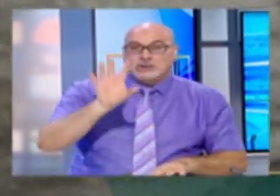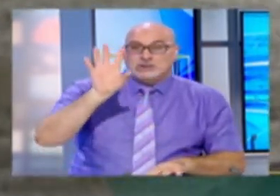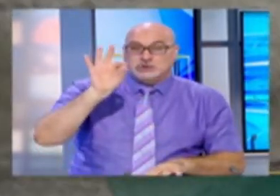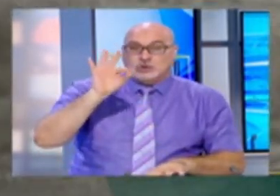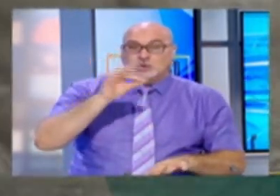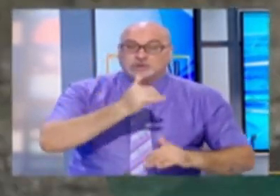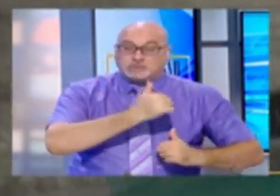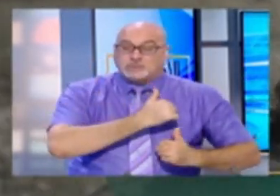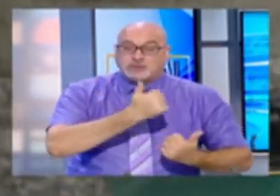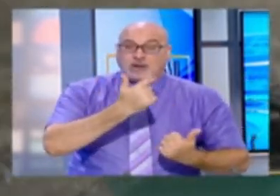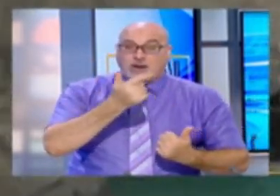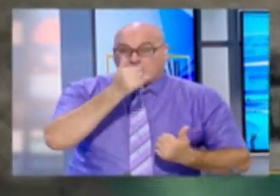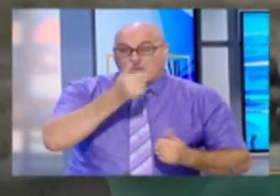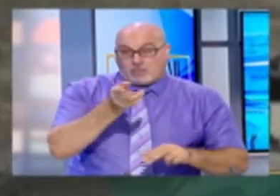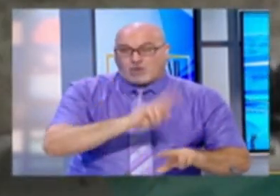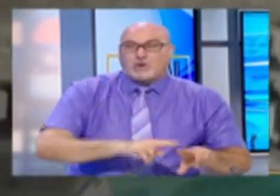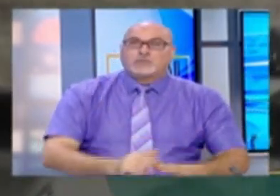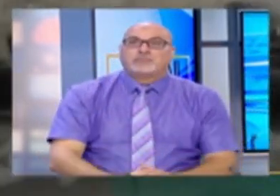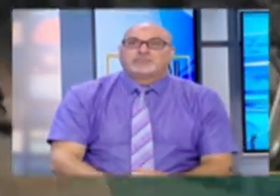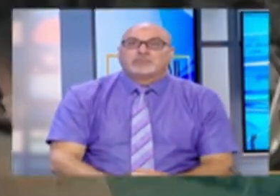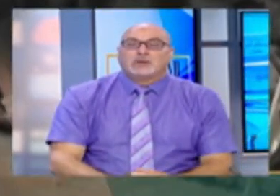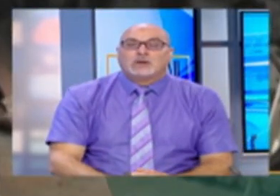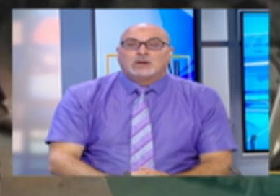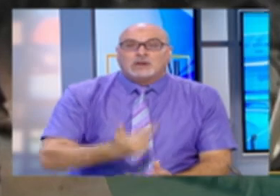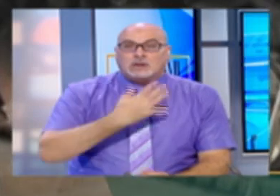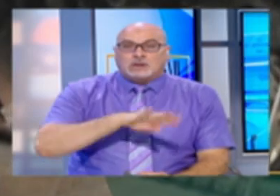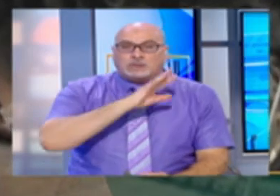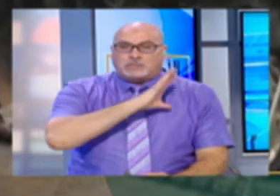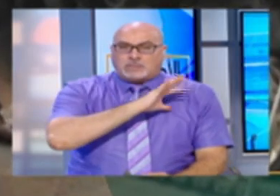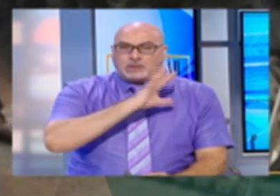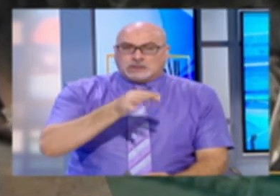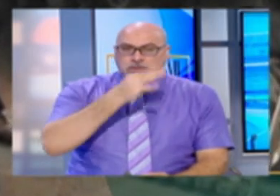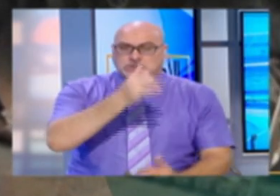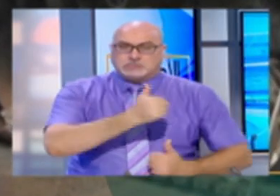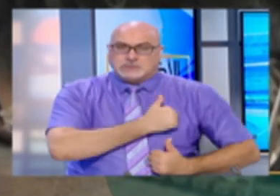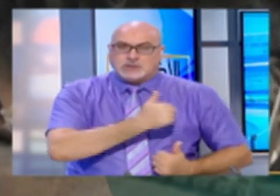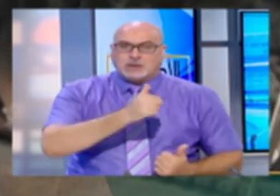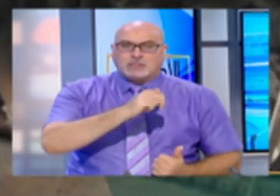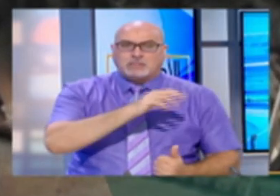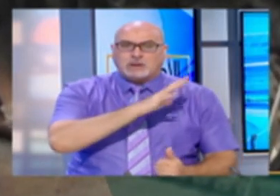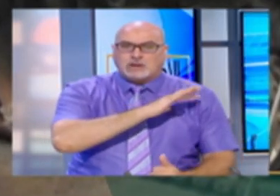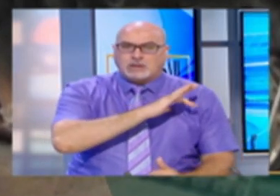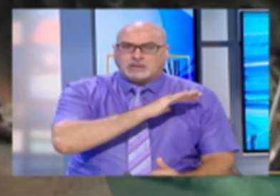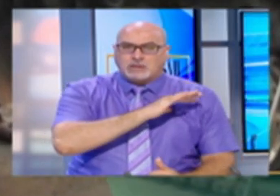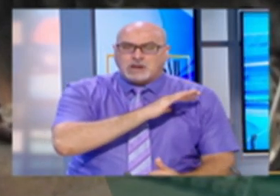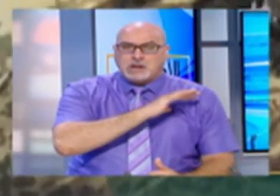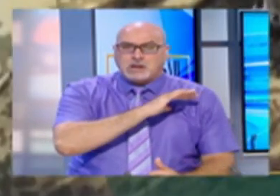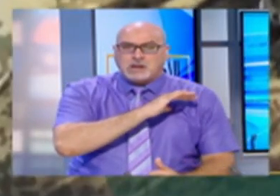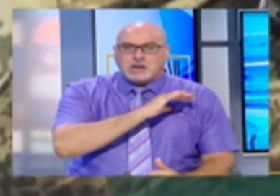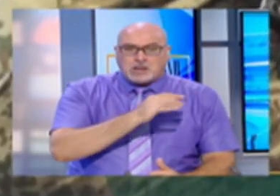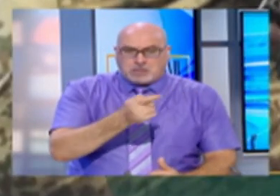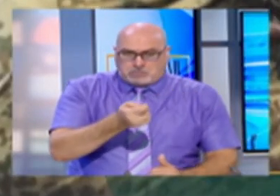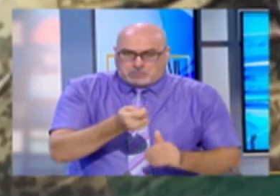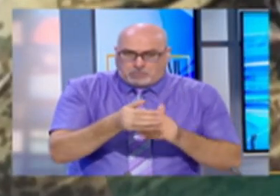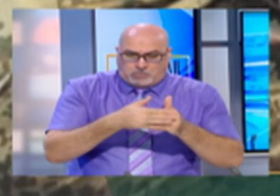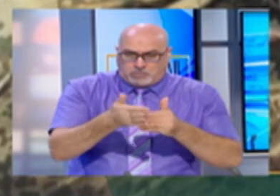50 جنديا. وفي السياق، قال مسؤولون أمريكيون أن الجيش الأمريكي على بعد أيام